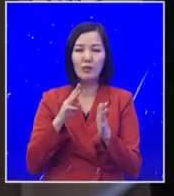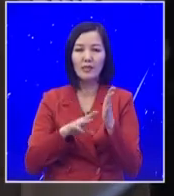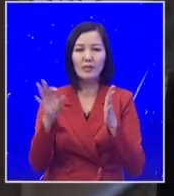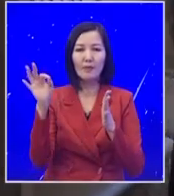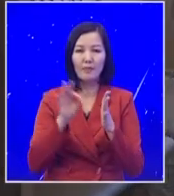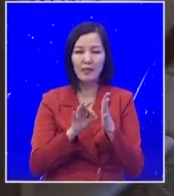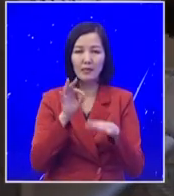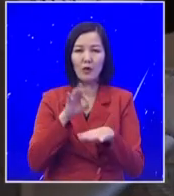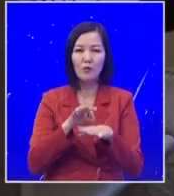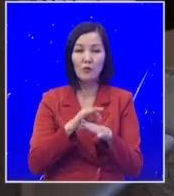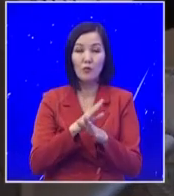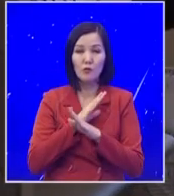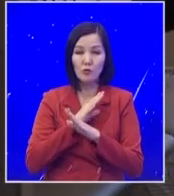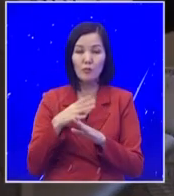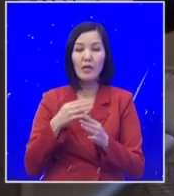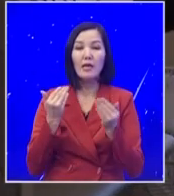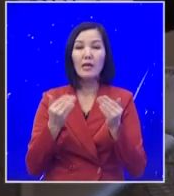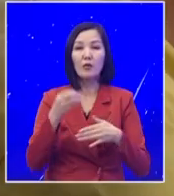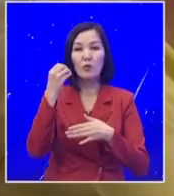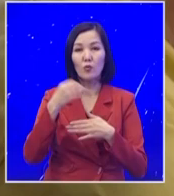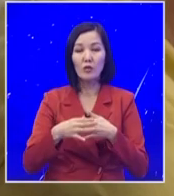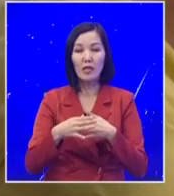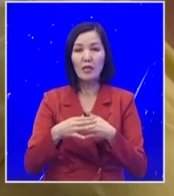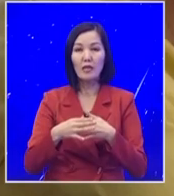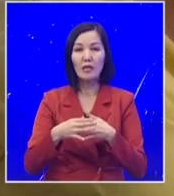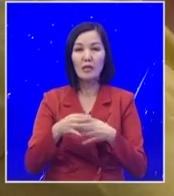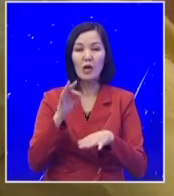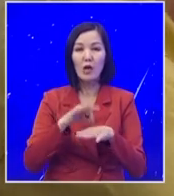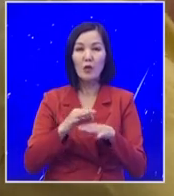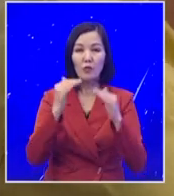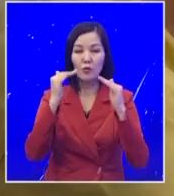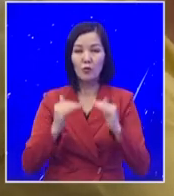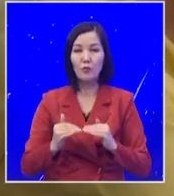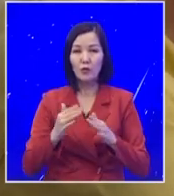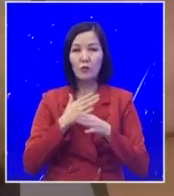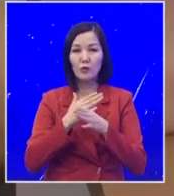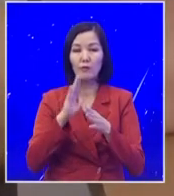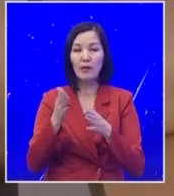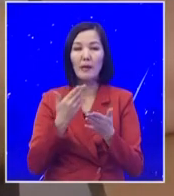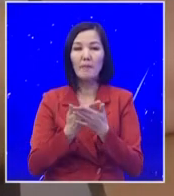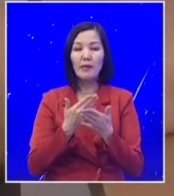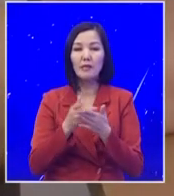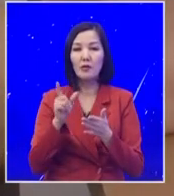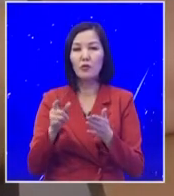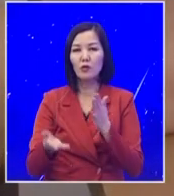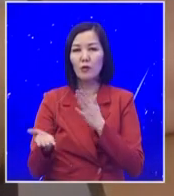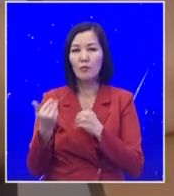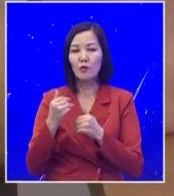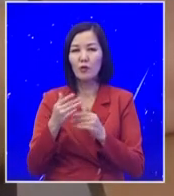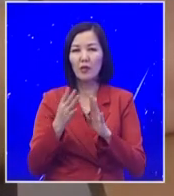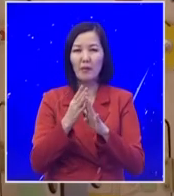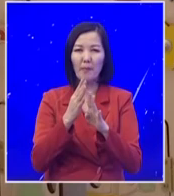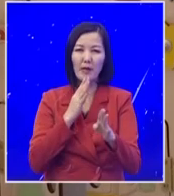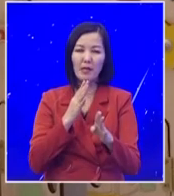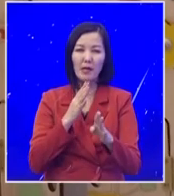80% осы дерттен көз жұмады. Енді бұл орталық осы көрсеткіштің төмендеуіне септігін тигізбек. Мәселен, тұрғындар бұрын портал арқылы